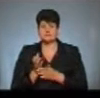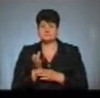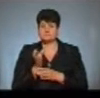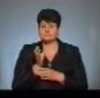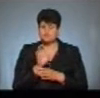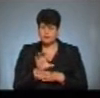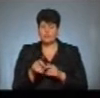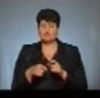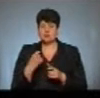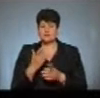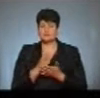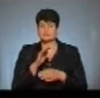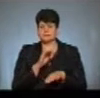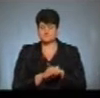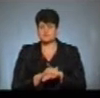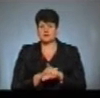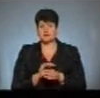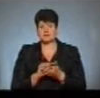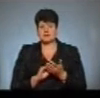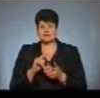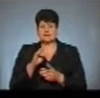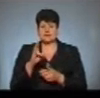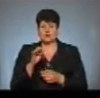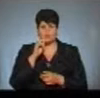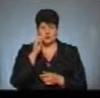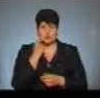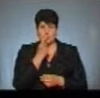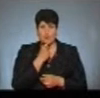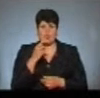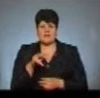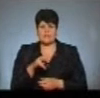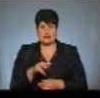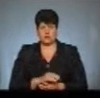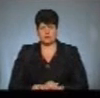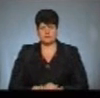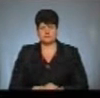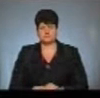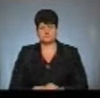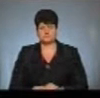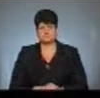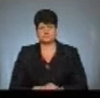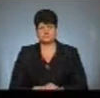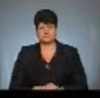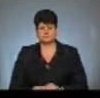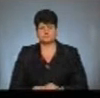які зафіксовані під час складання ЗНО з української мови та літератури. Дивимось.